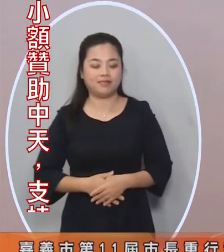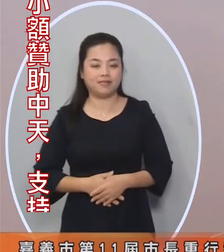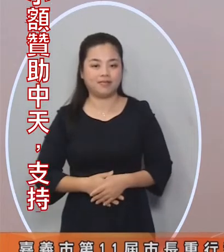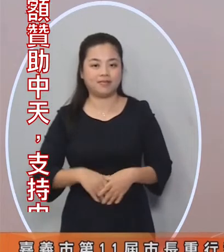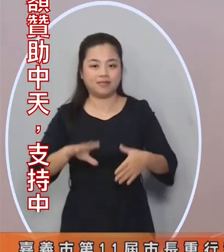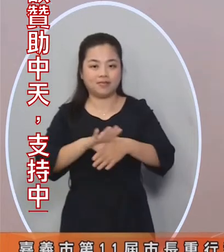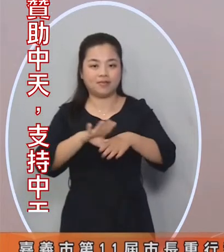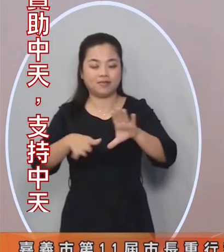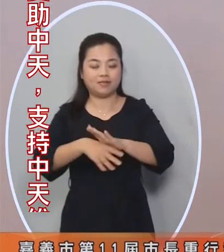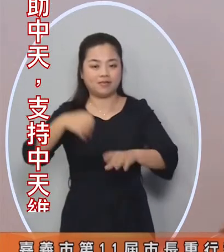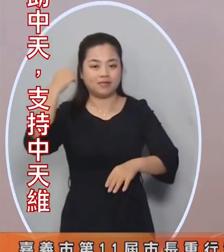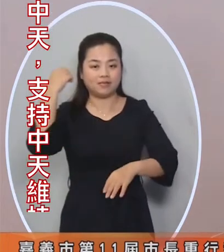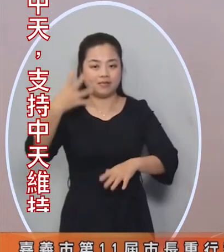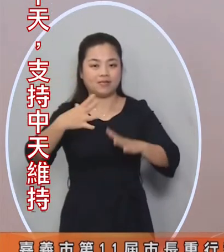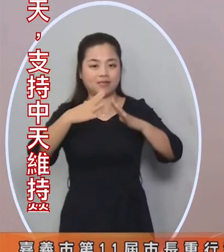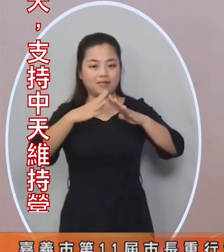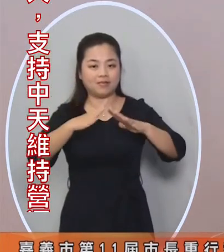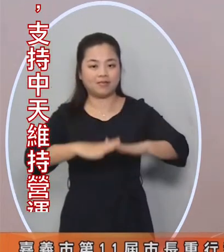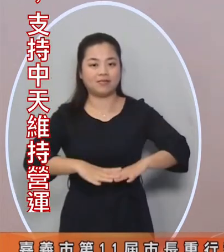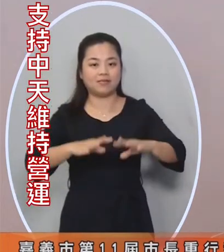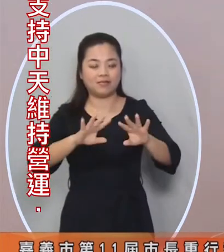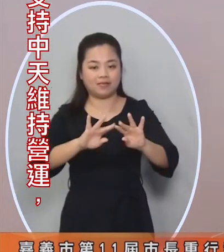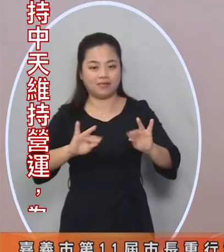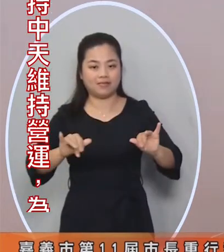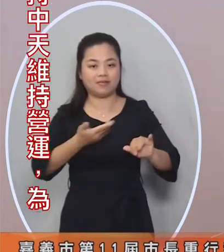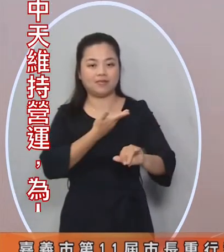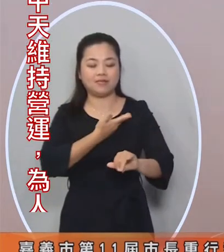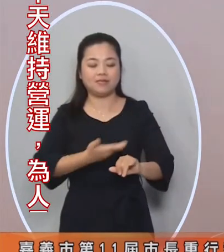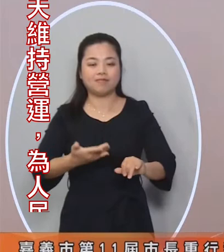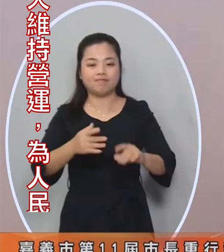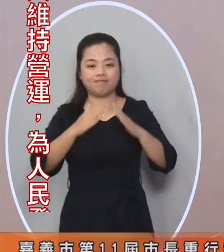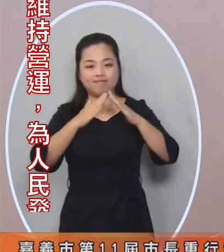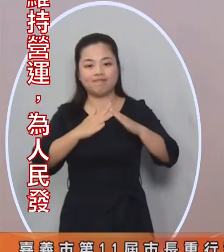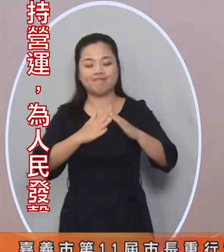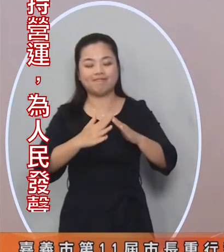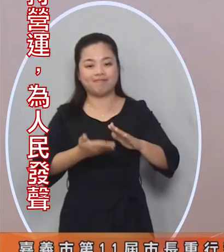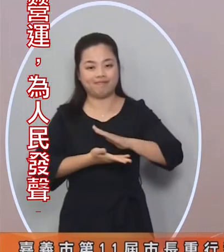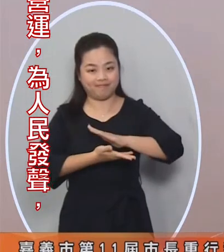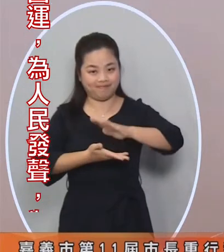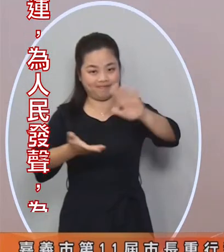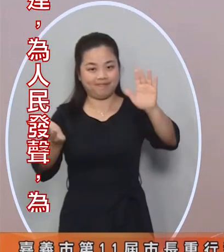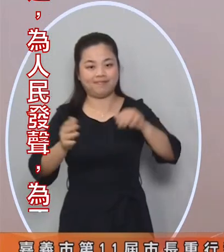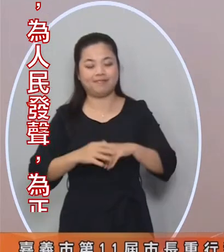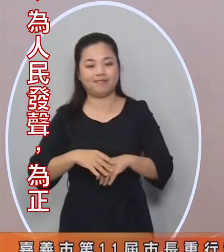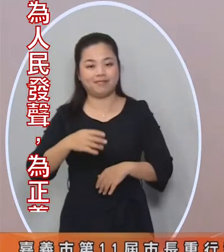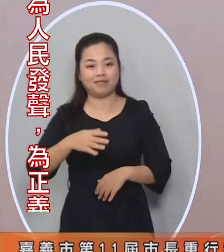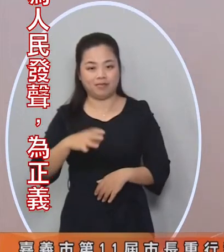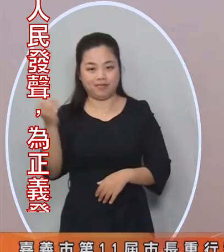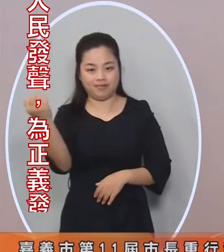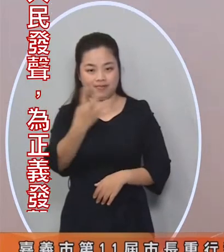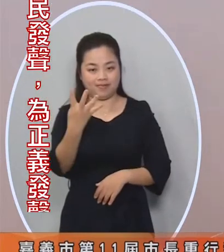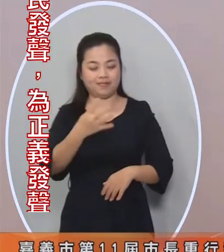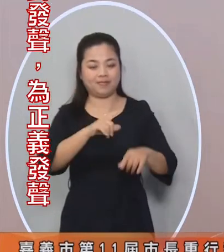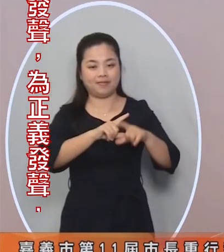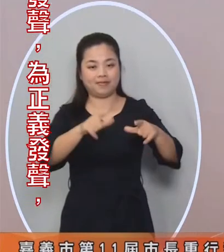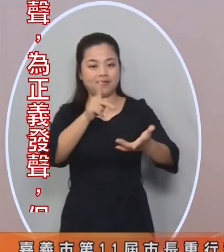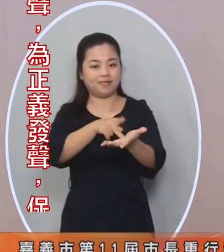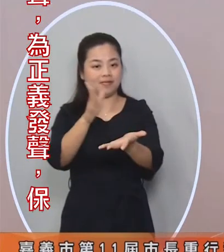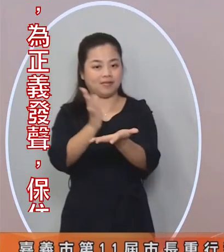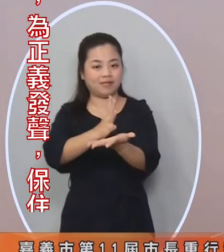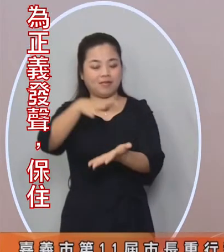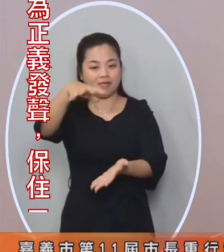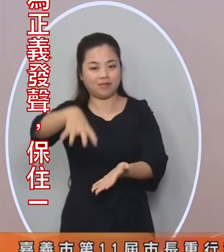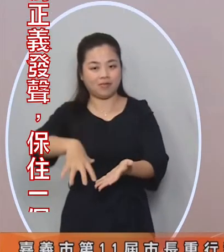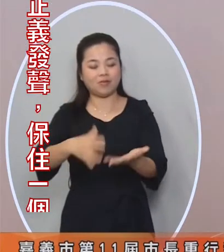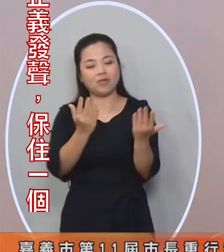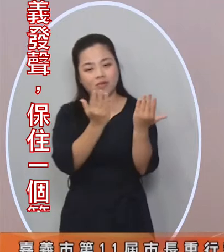文化新基地，文化让这个城市变得更伟大。我们也推动了四大新图书馆群，那这不只